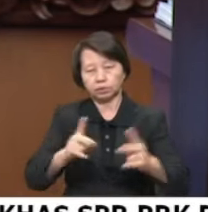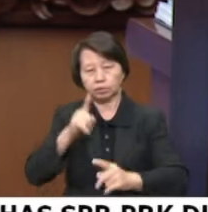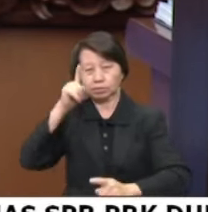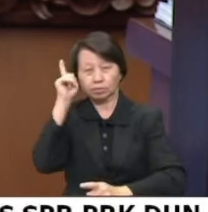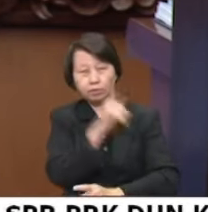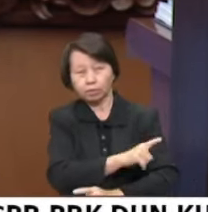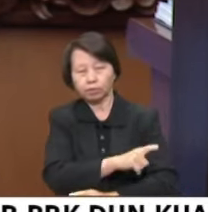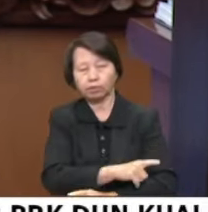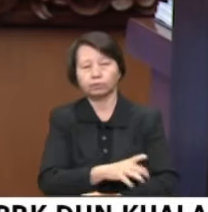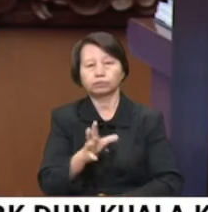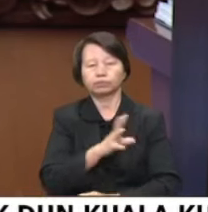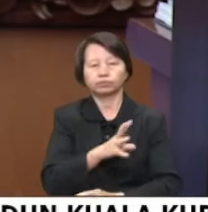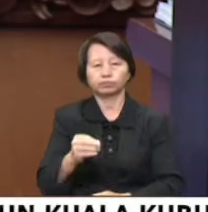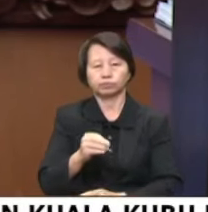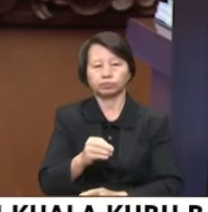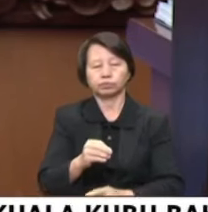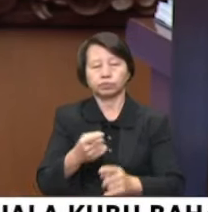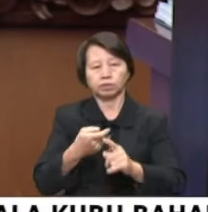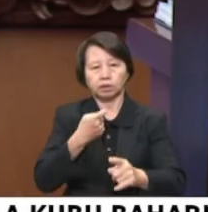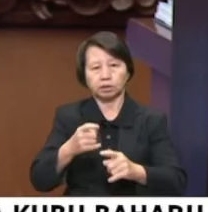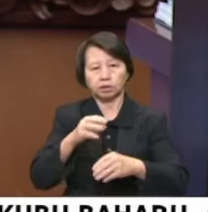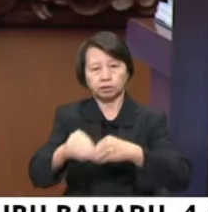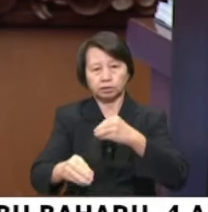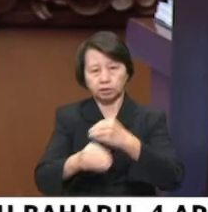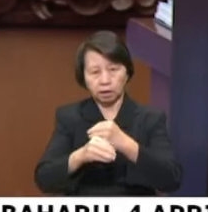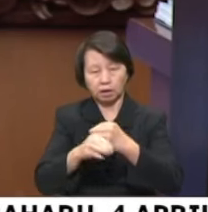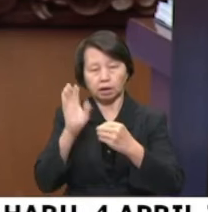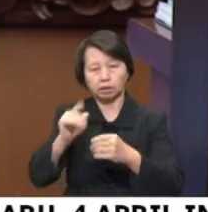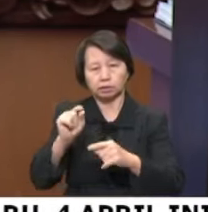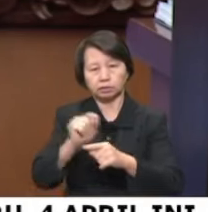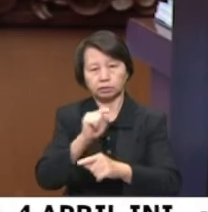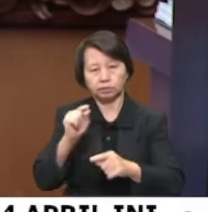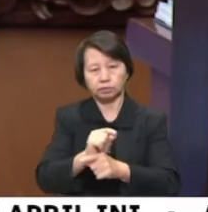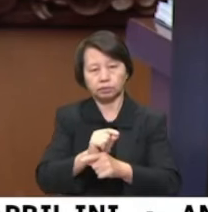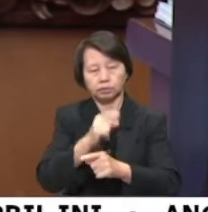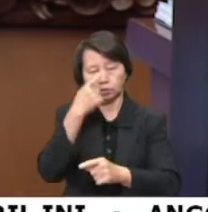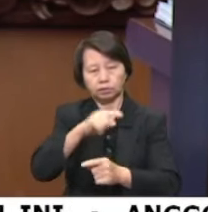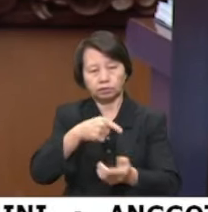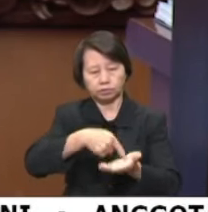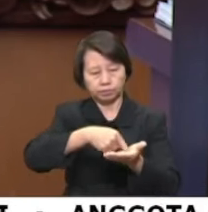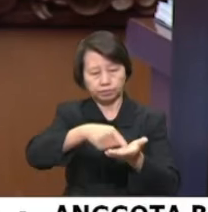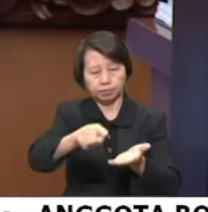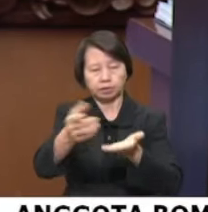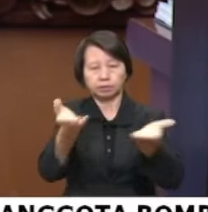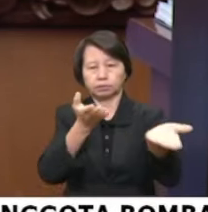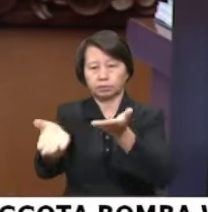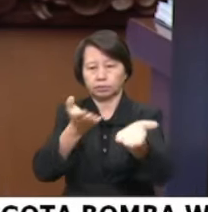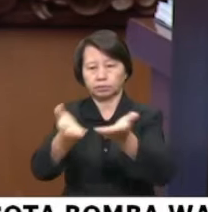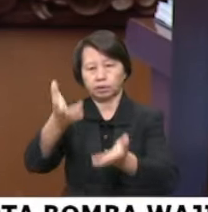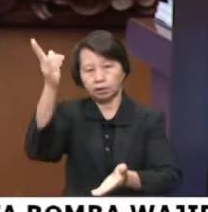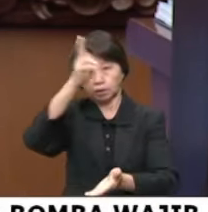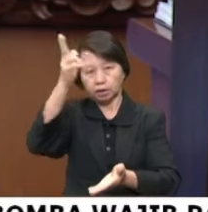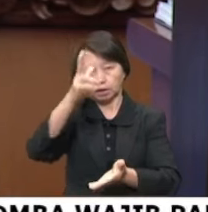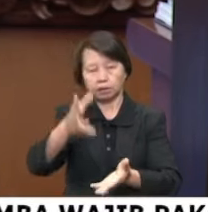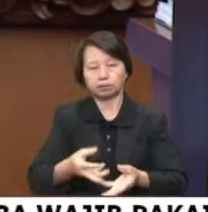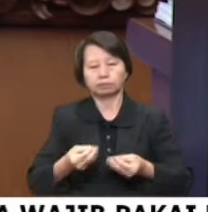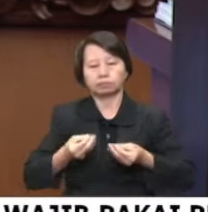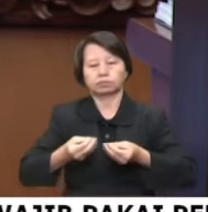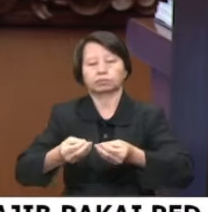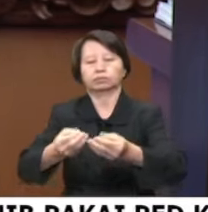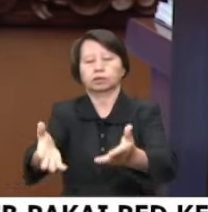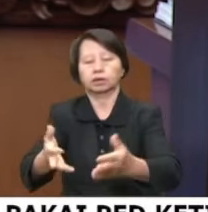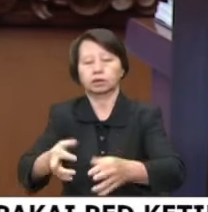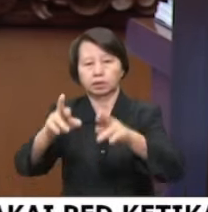drastik. Tambahan lagi, hasil tambahan tersebut akan digunakan untuk membiayai perkhidmatan kerajaan yang diberikan